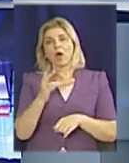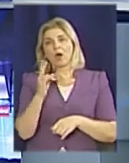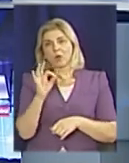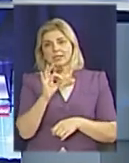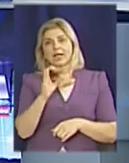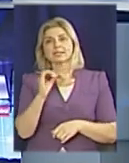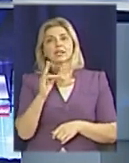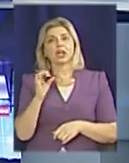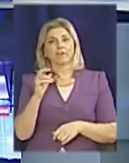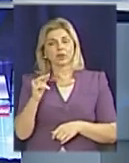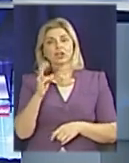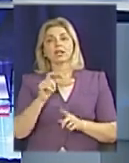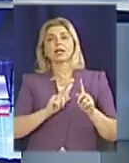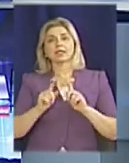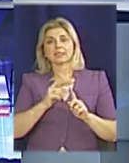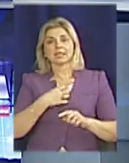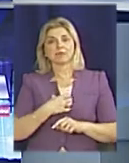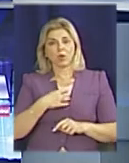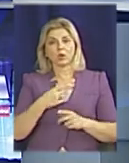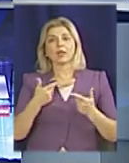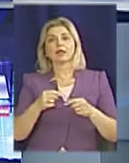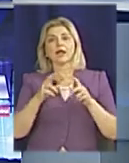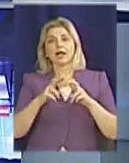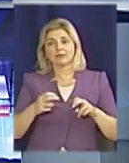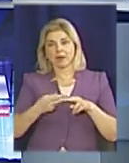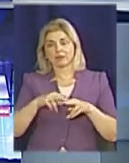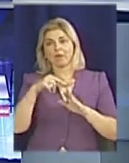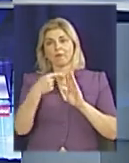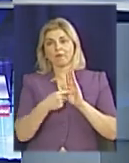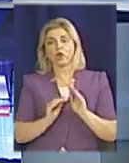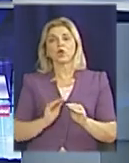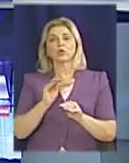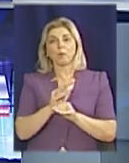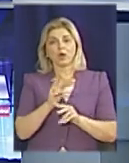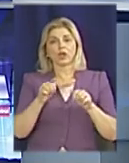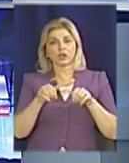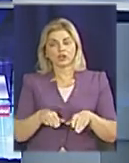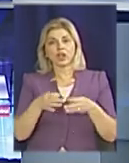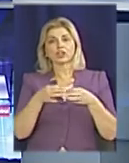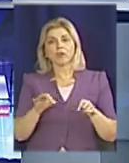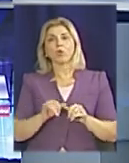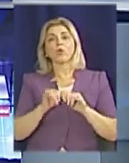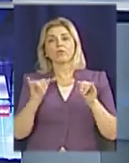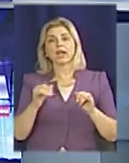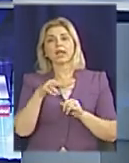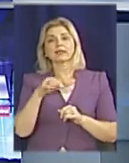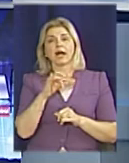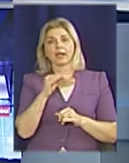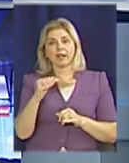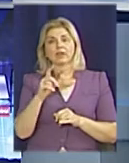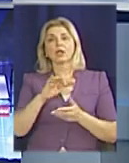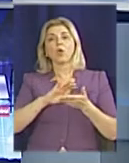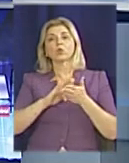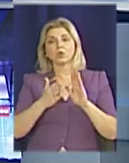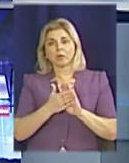На засіданні виконкому, де розглядалось це питання, він вніс доповнення до рішення – дозволити збільшити тарифи за умови встановлення